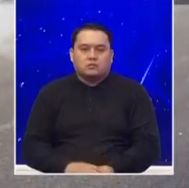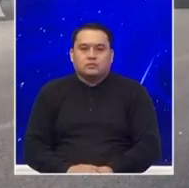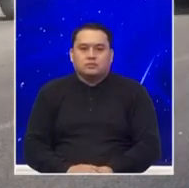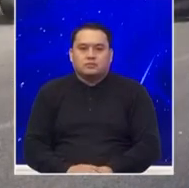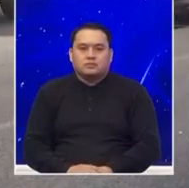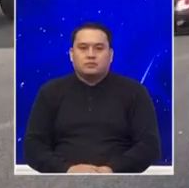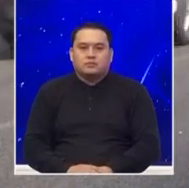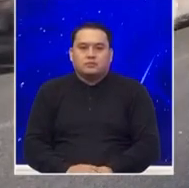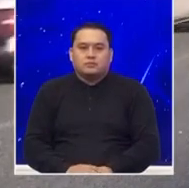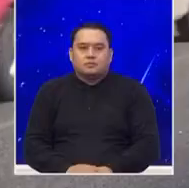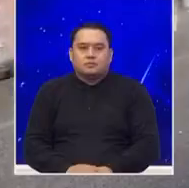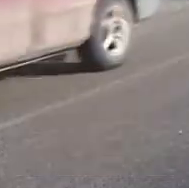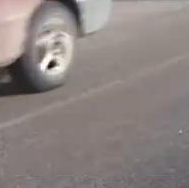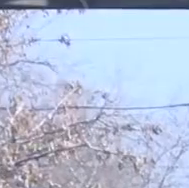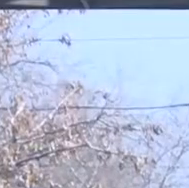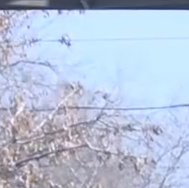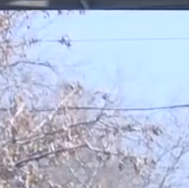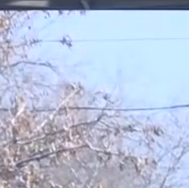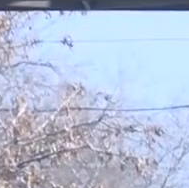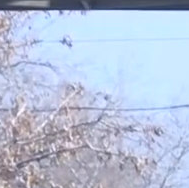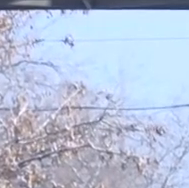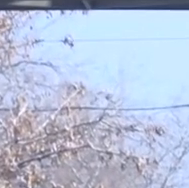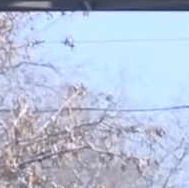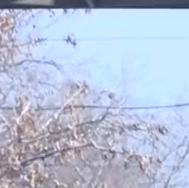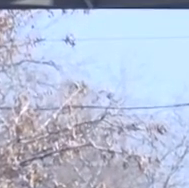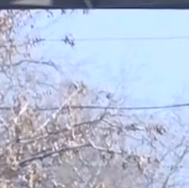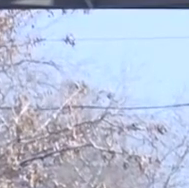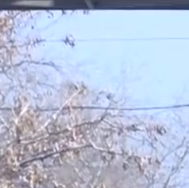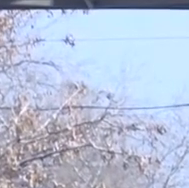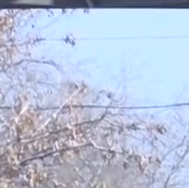их соседей. Рустам Аралбаев, Ержан Дюсен, телеканал ЖТСУ.